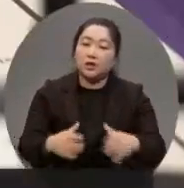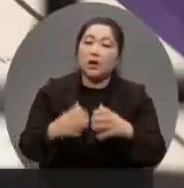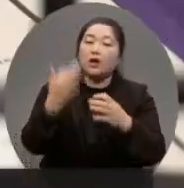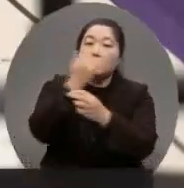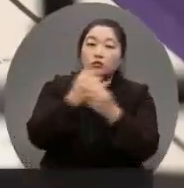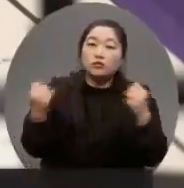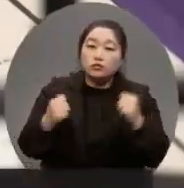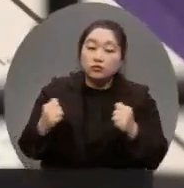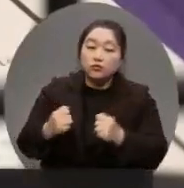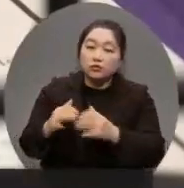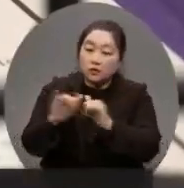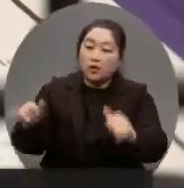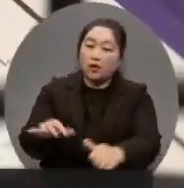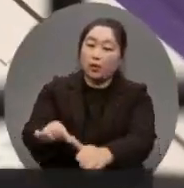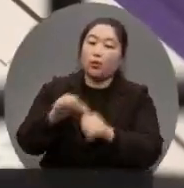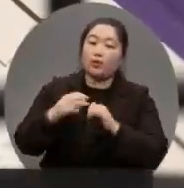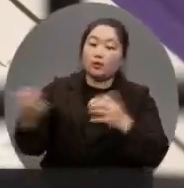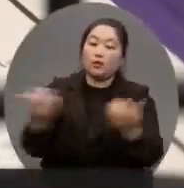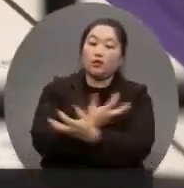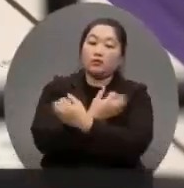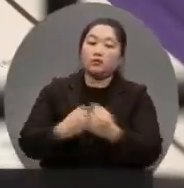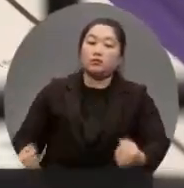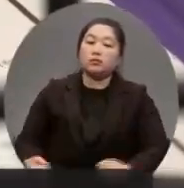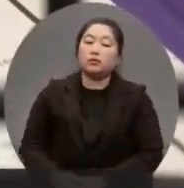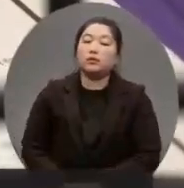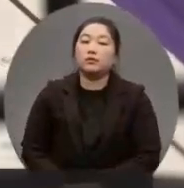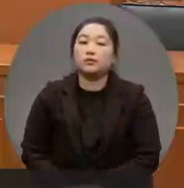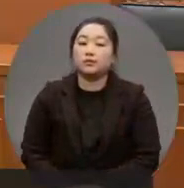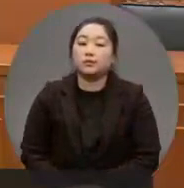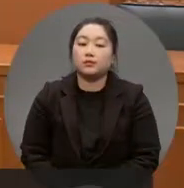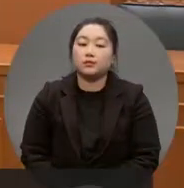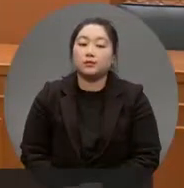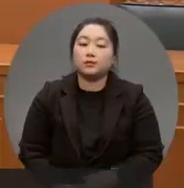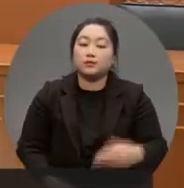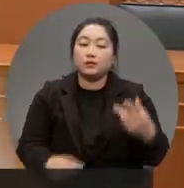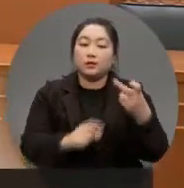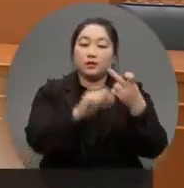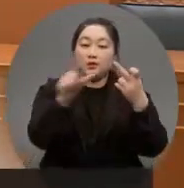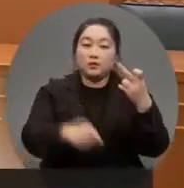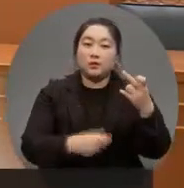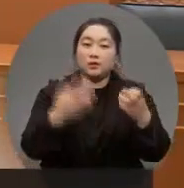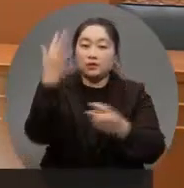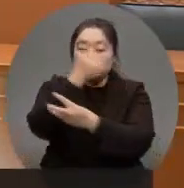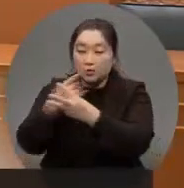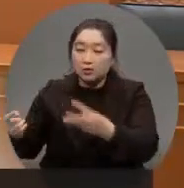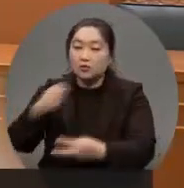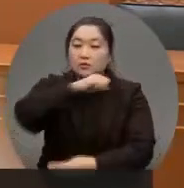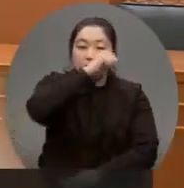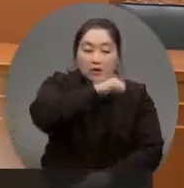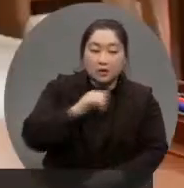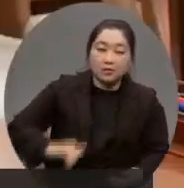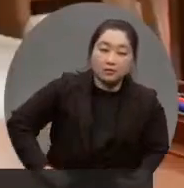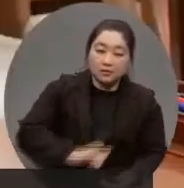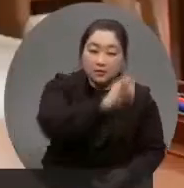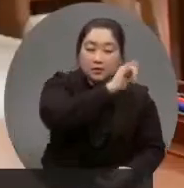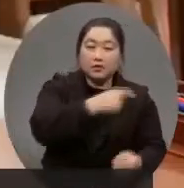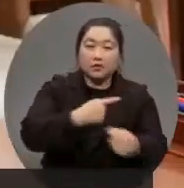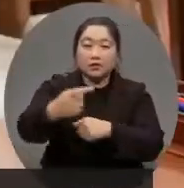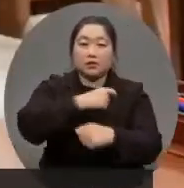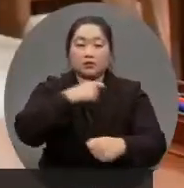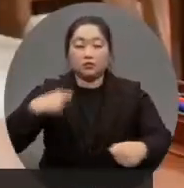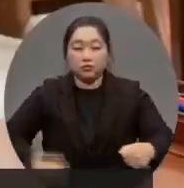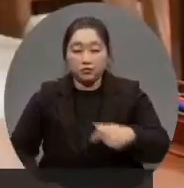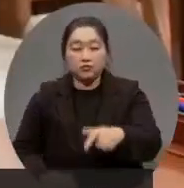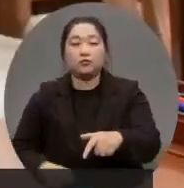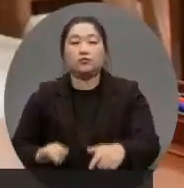고용하겠다고 업무 협약을 했습니다. 다음 달 청주 타이베이 노선을 시작으로 내년엔 중국 노선을 개설해 코로나19